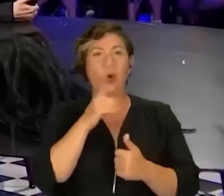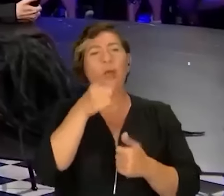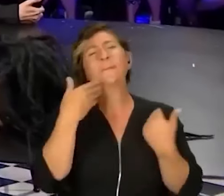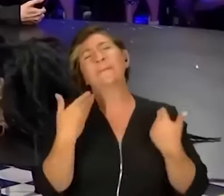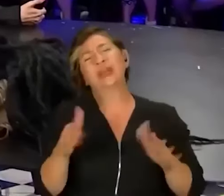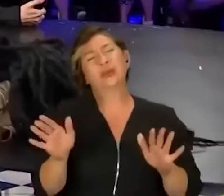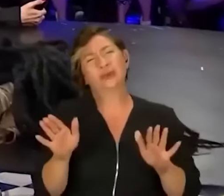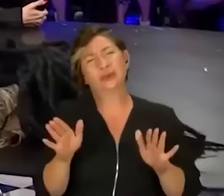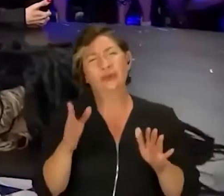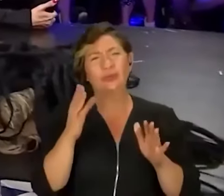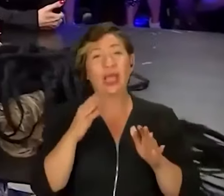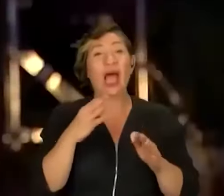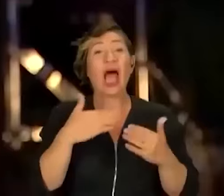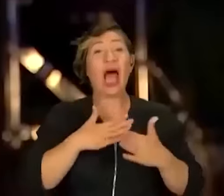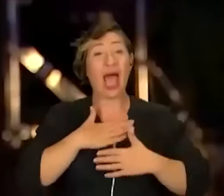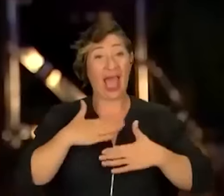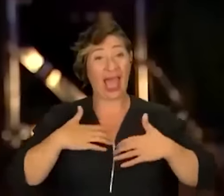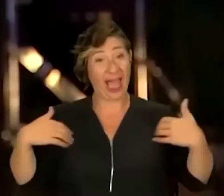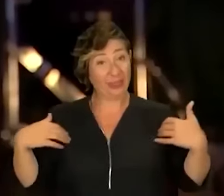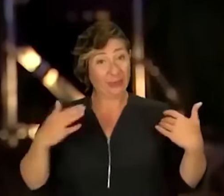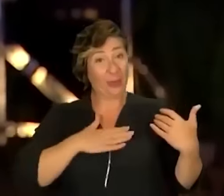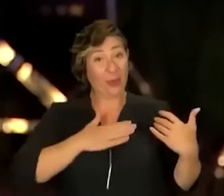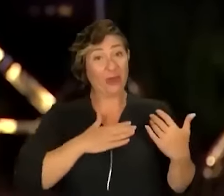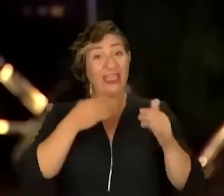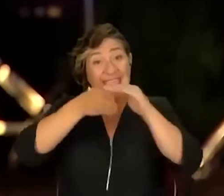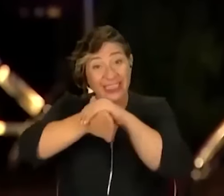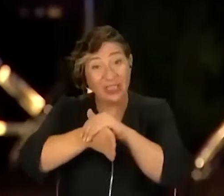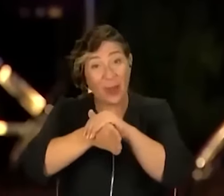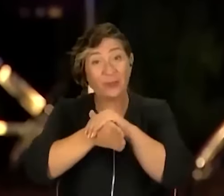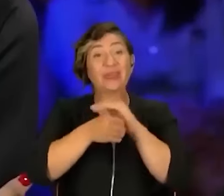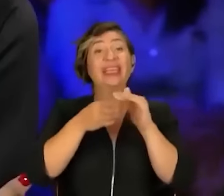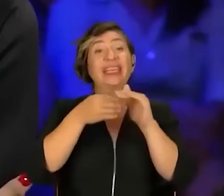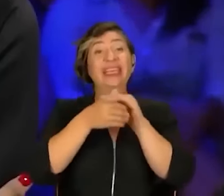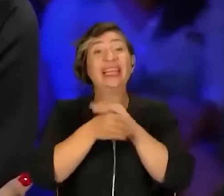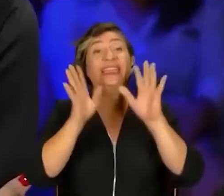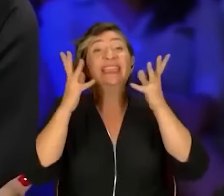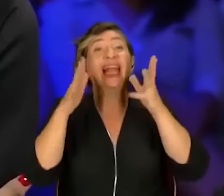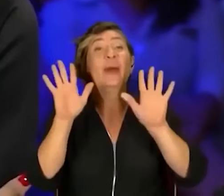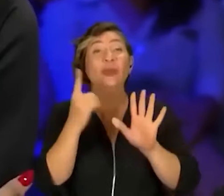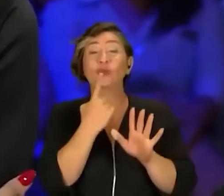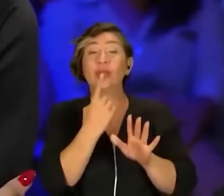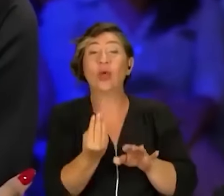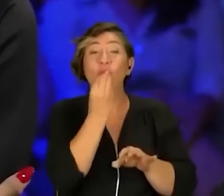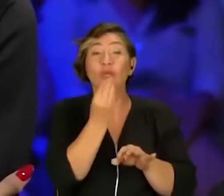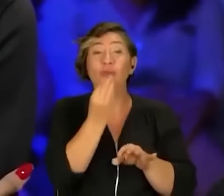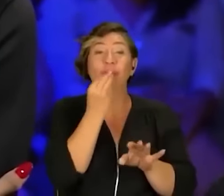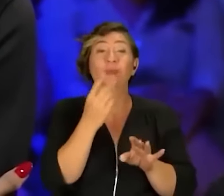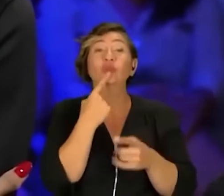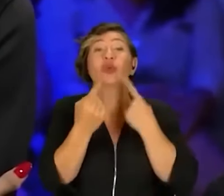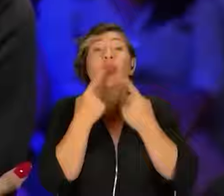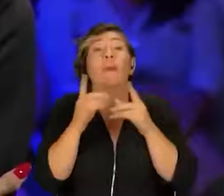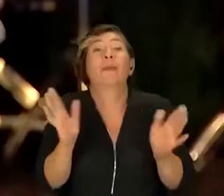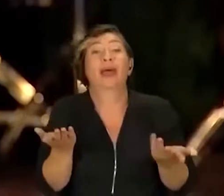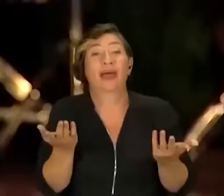bayılıyor çok dolu dolu sözler aç koynunu gireceğim gireceğim aç koynunu gireceğim gireceğim dellenme Dudağından öpeceğim öpeceğim söylenme